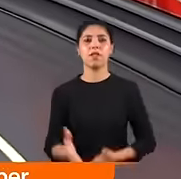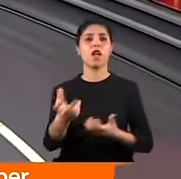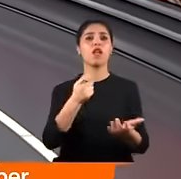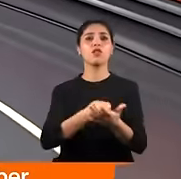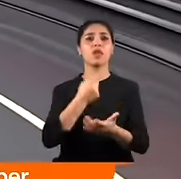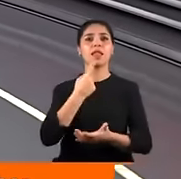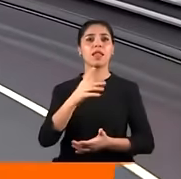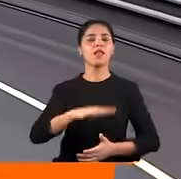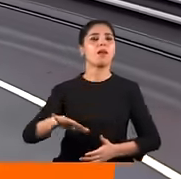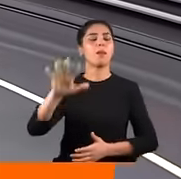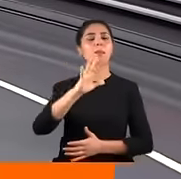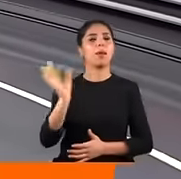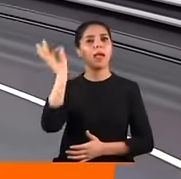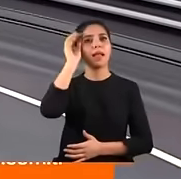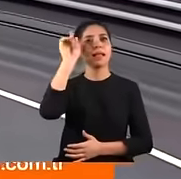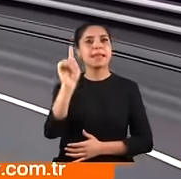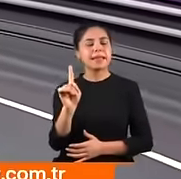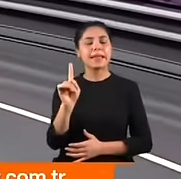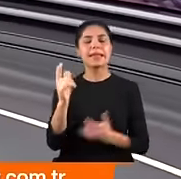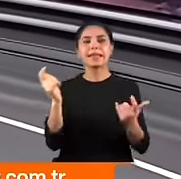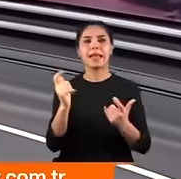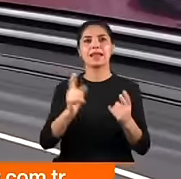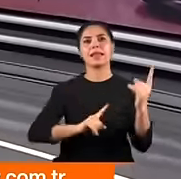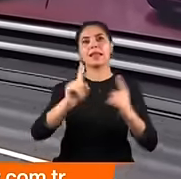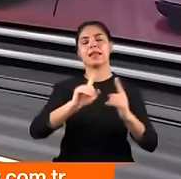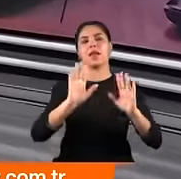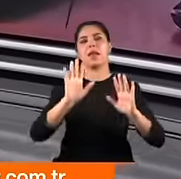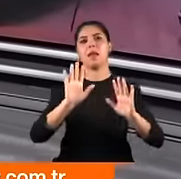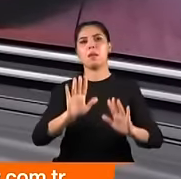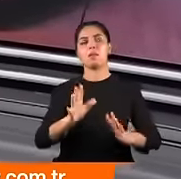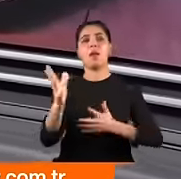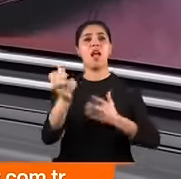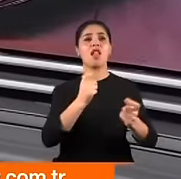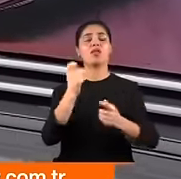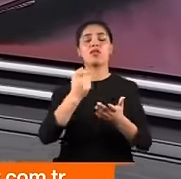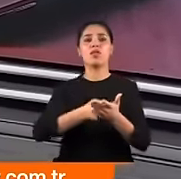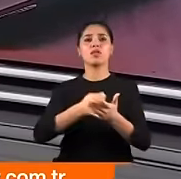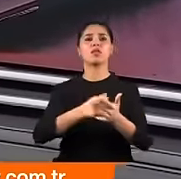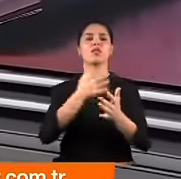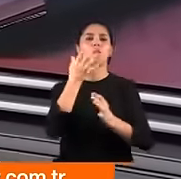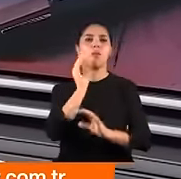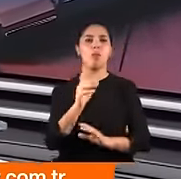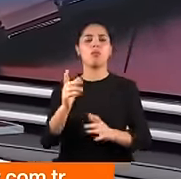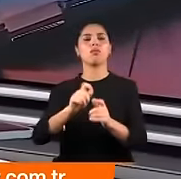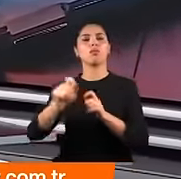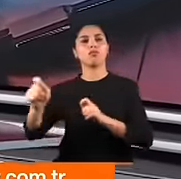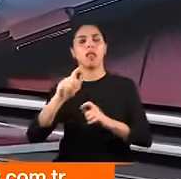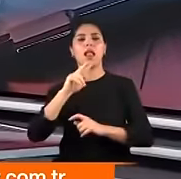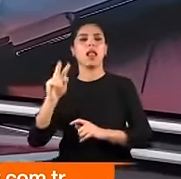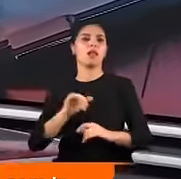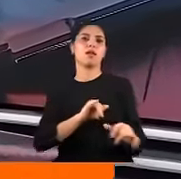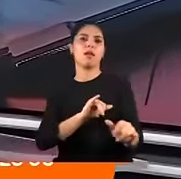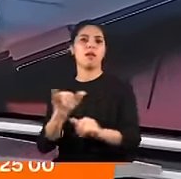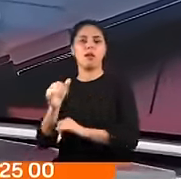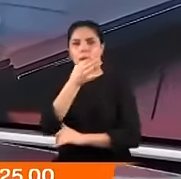Alışveriş denince hemen hepimizin aklına ilk gelen seçenek artık internet. Market alışverişinde de böyle bu durum. Tekstil ya da elektronikte de. Çünkü